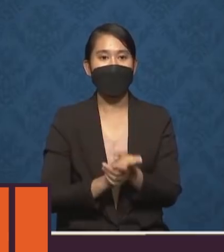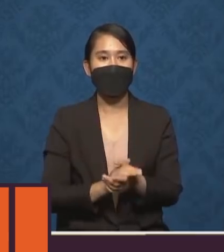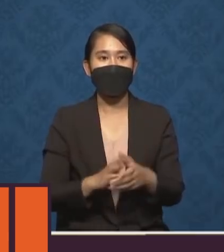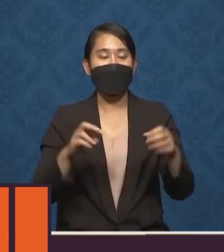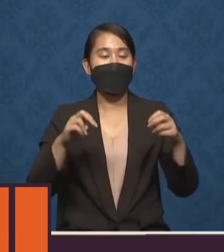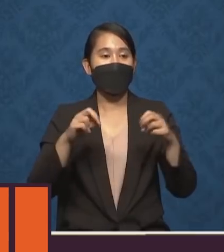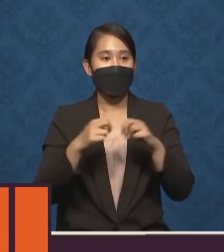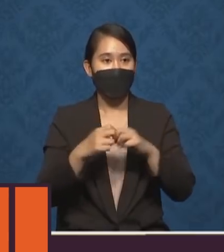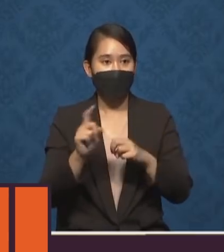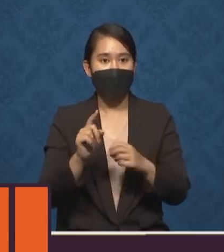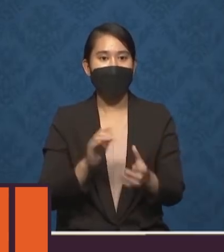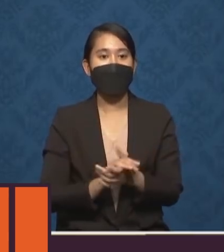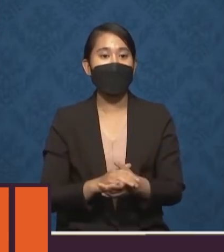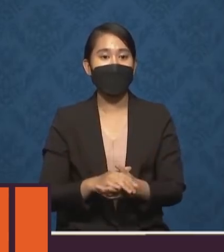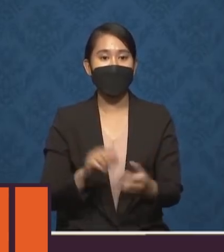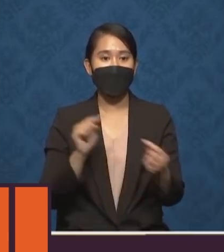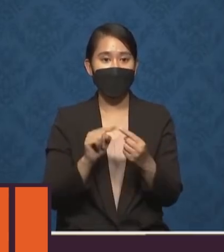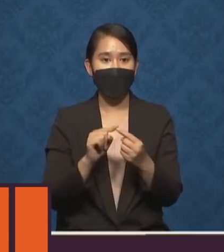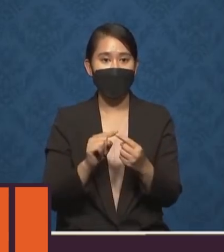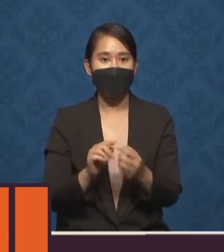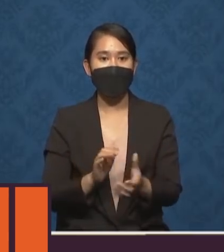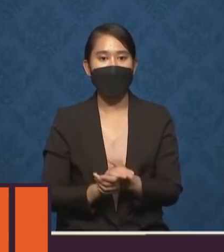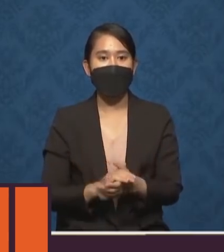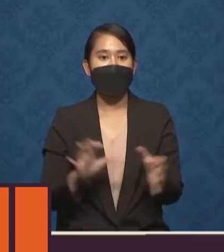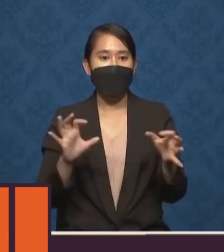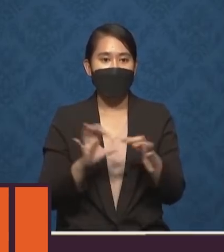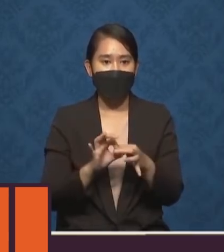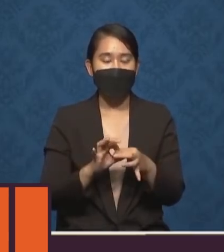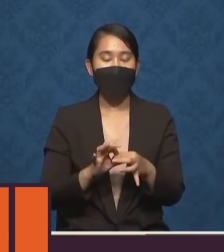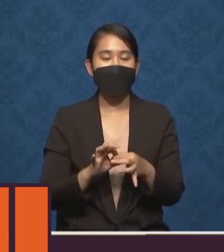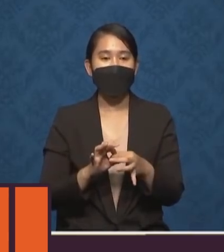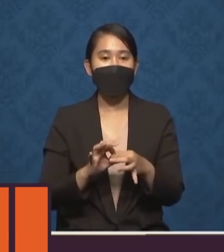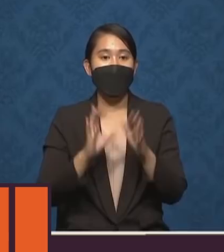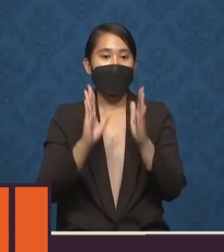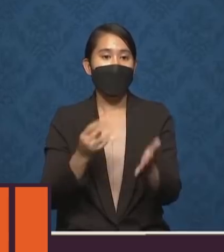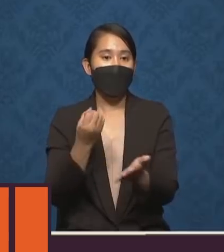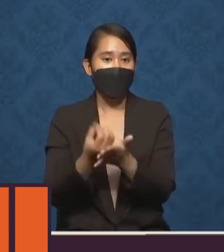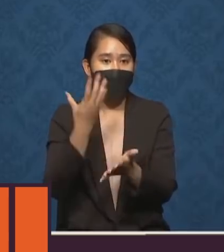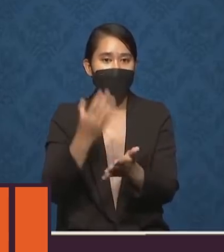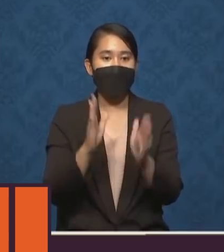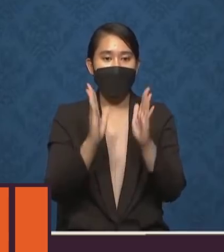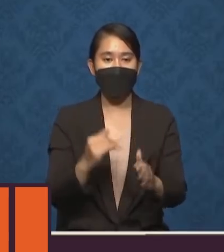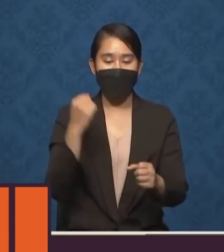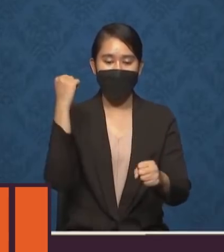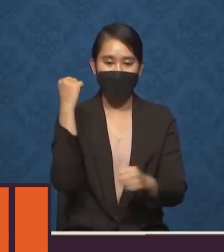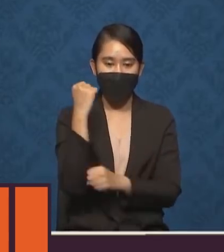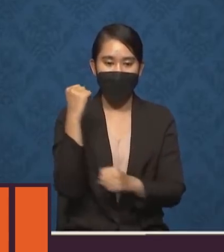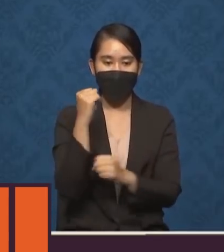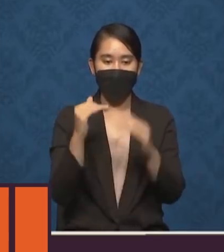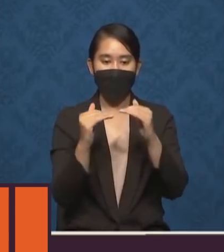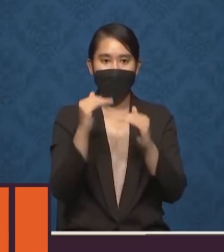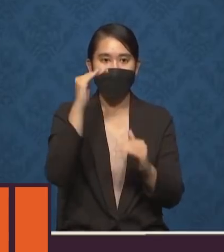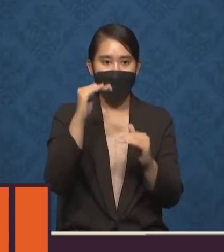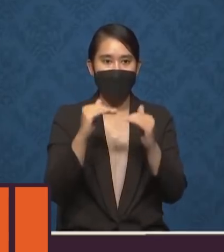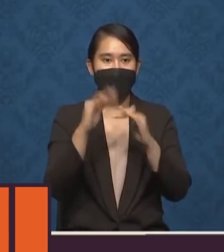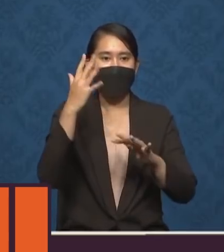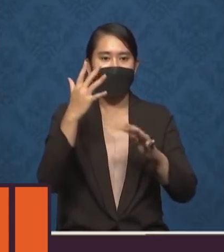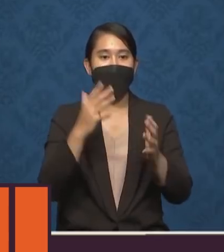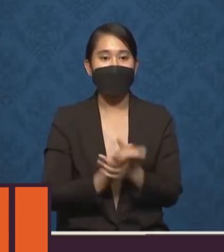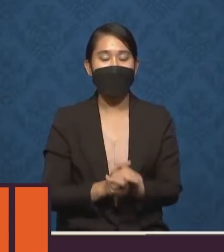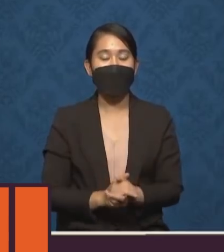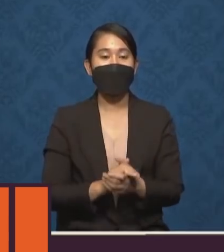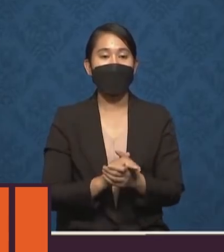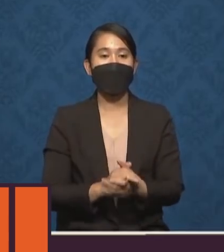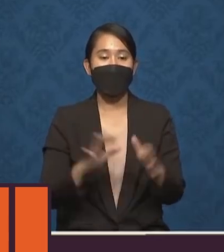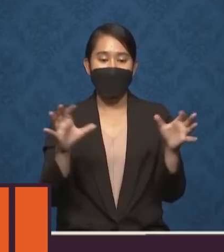จักระบอบปรสิตในทุนกัดกินประเทศอยากจะล้มล้างการเลือกปฏิบัติและความไม่เท่าเทียมทั้งเทศผมอยากจะล้ม